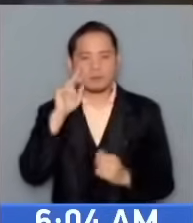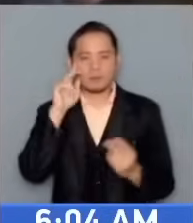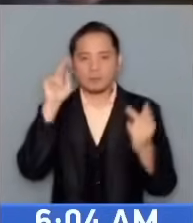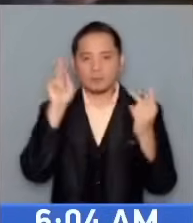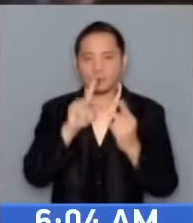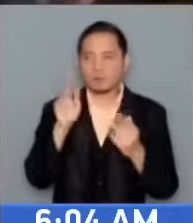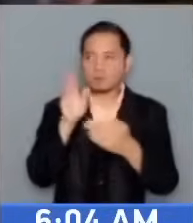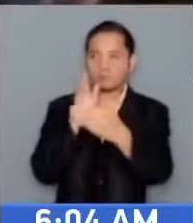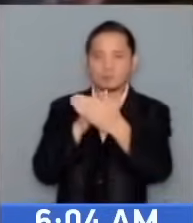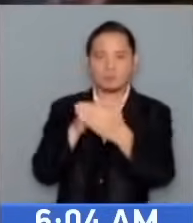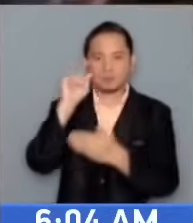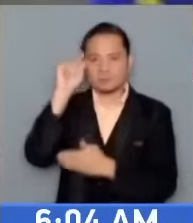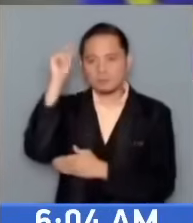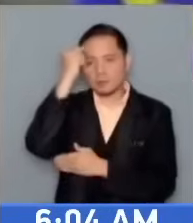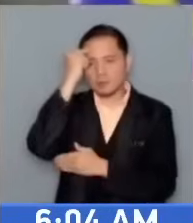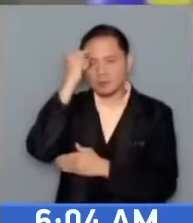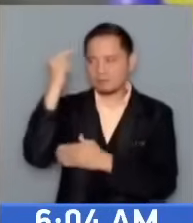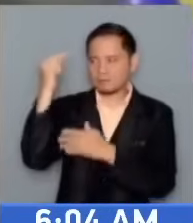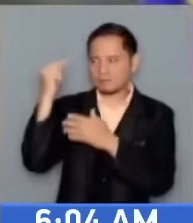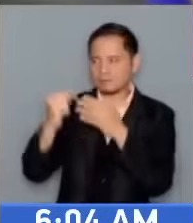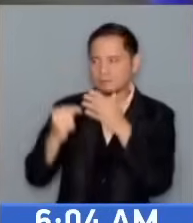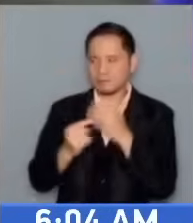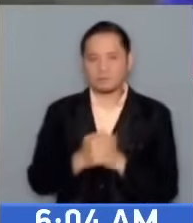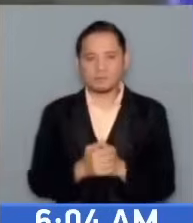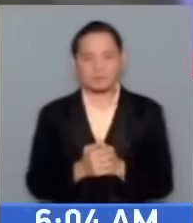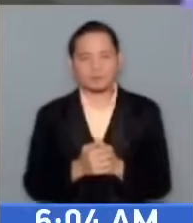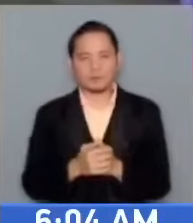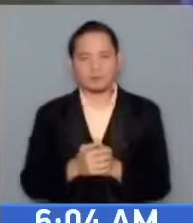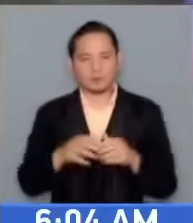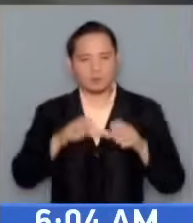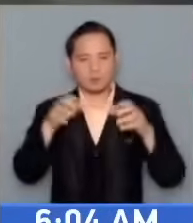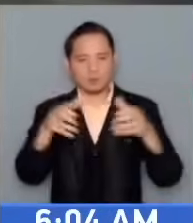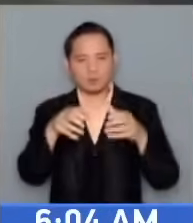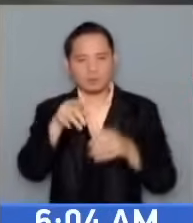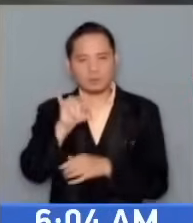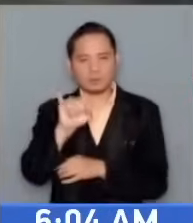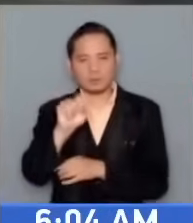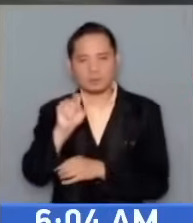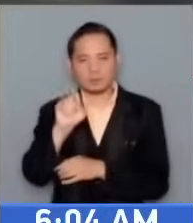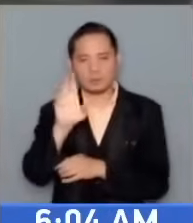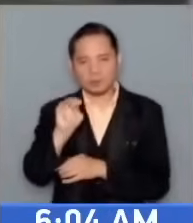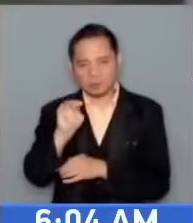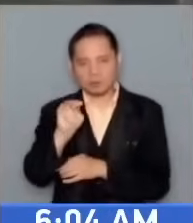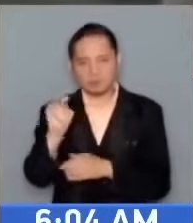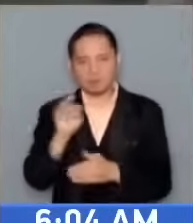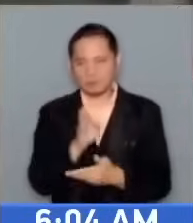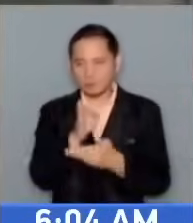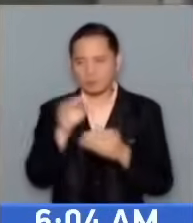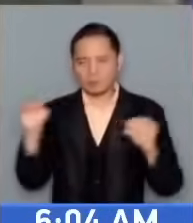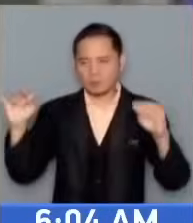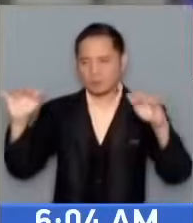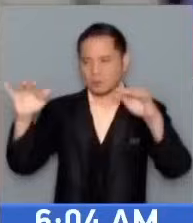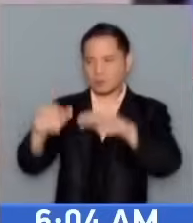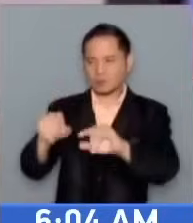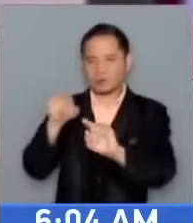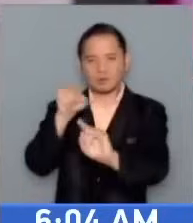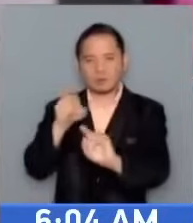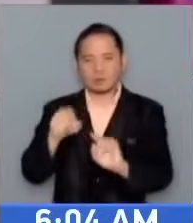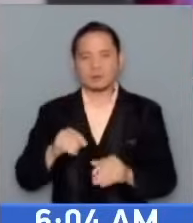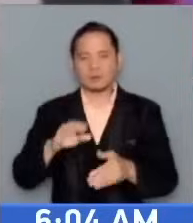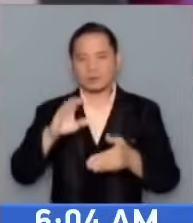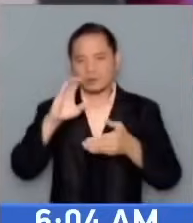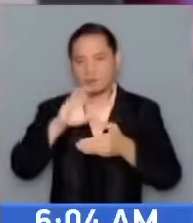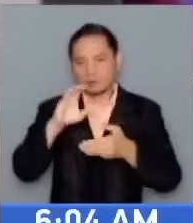na magtipon-tipon ng ilang miyembro ng grupong Piston sa EDSA Caloocan. Sigaw nila, ibasura ang PUV